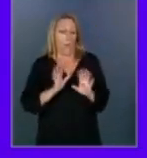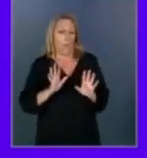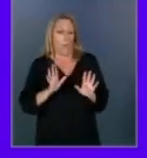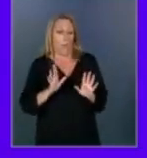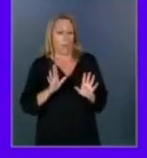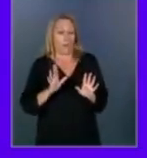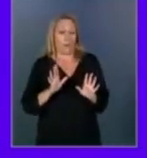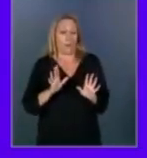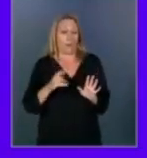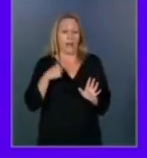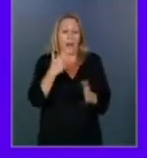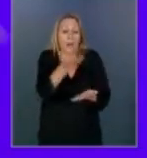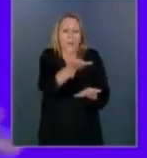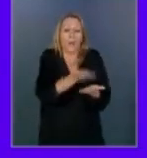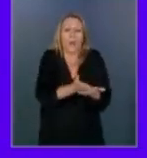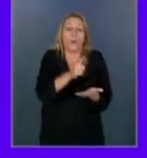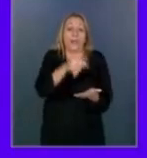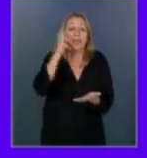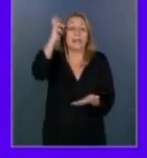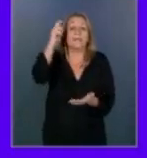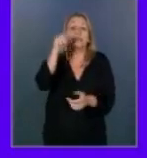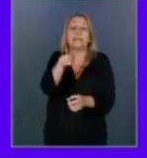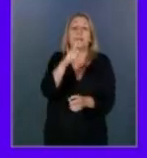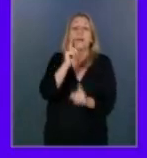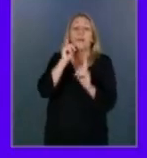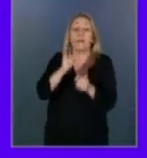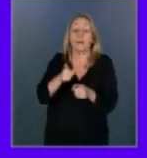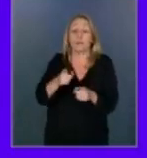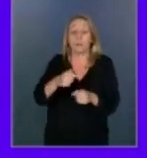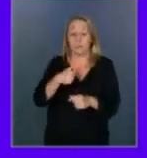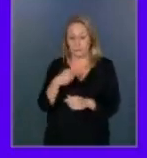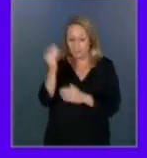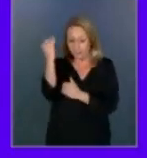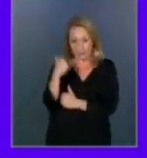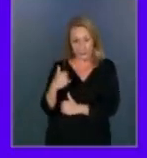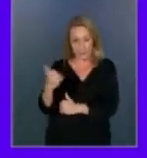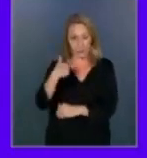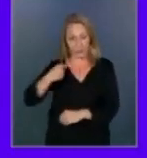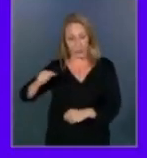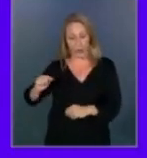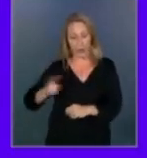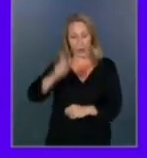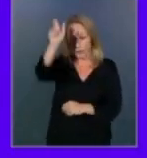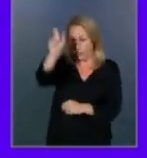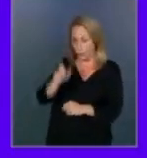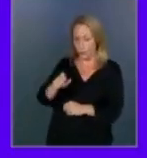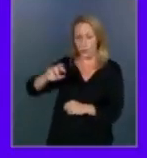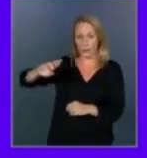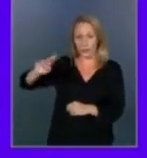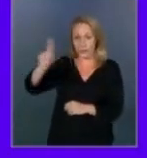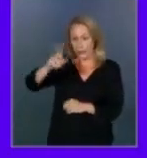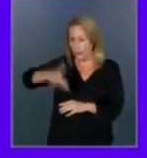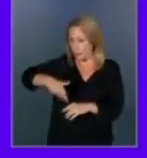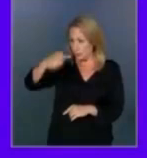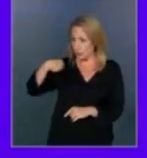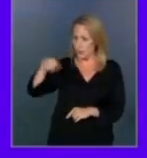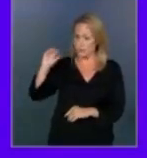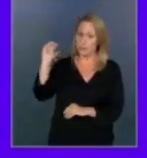μας τα πρότεινε η επιστημονική κοινότητα. Εγώ στη Βουλή προκάλεσα τον κύριο Μητσοτάκη, ακριβώς επειδή το